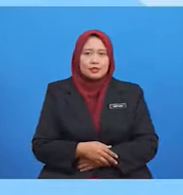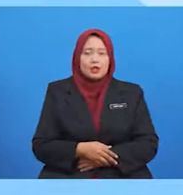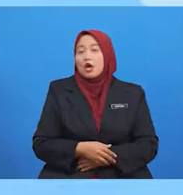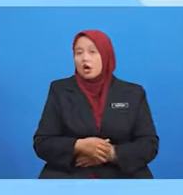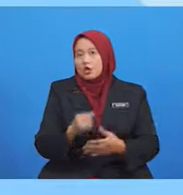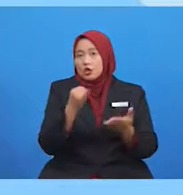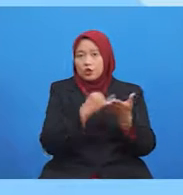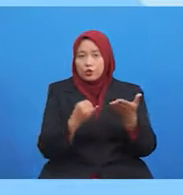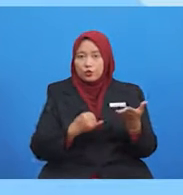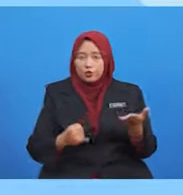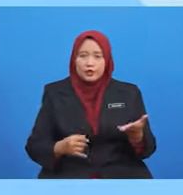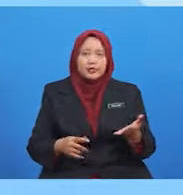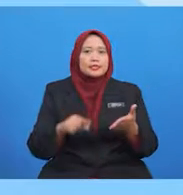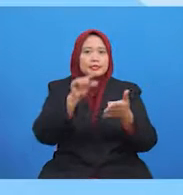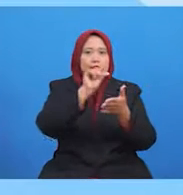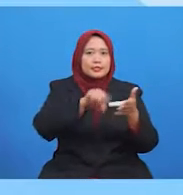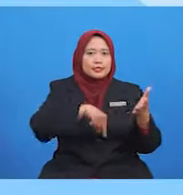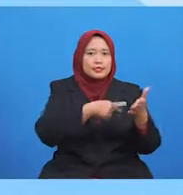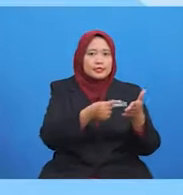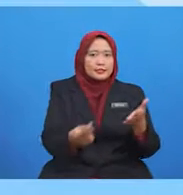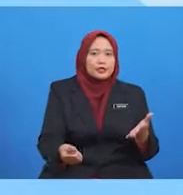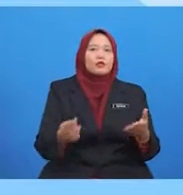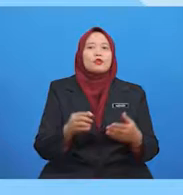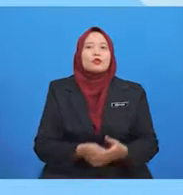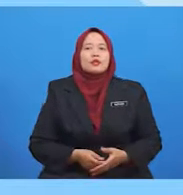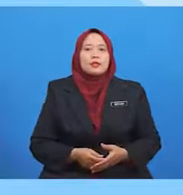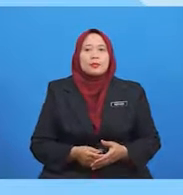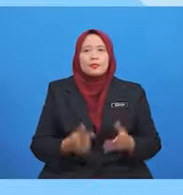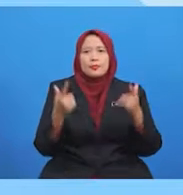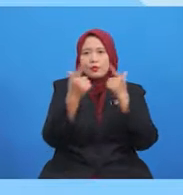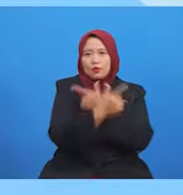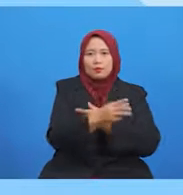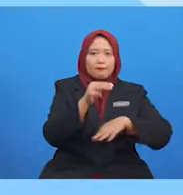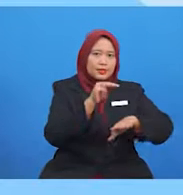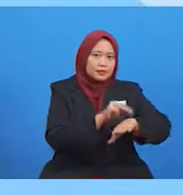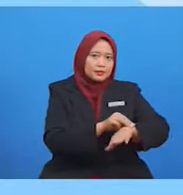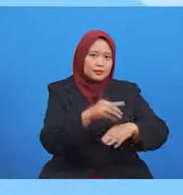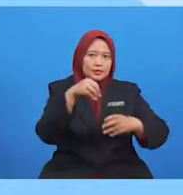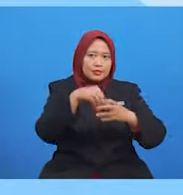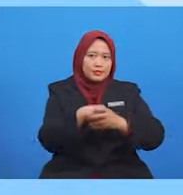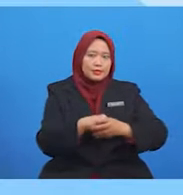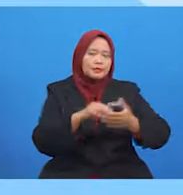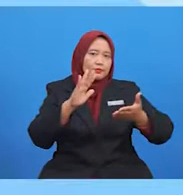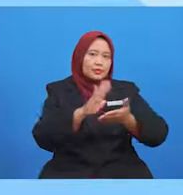Lukis graf keaktifan melawan masa dalam kertas graf.